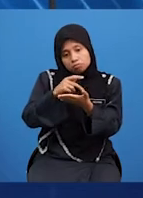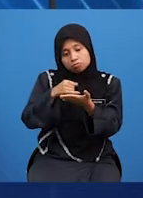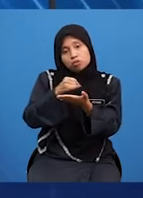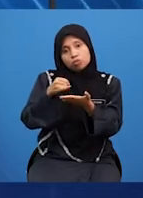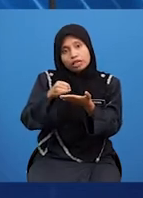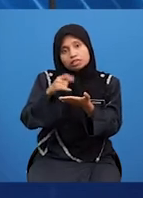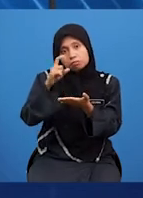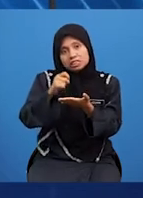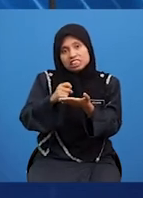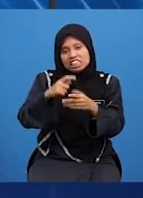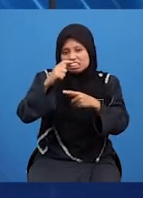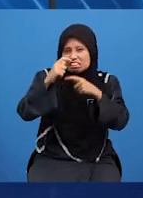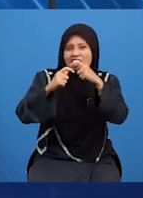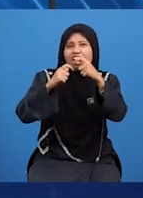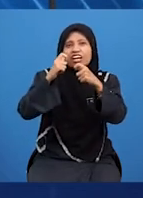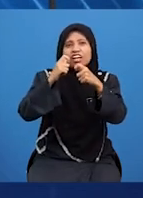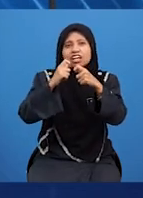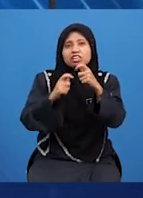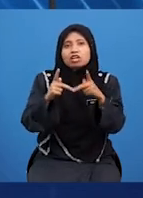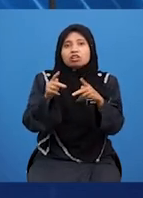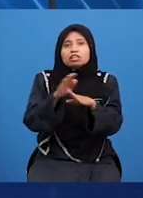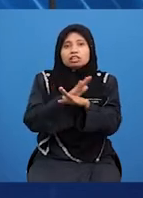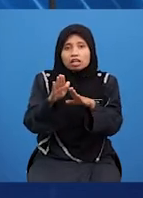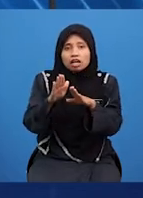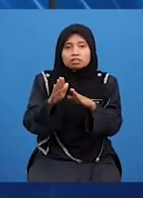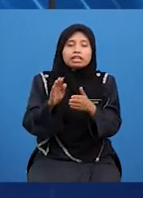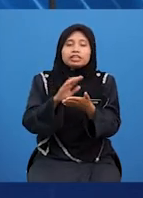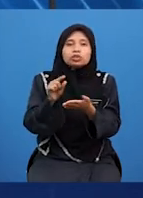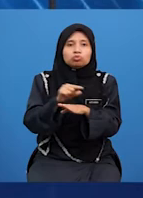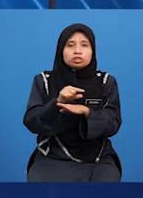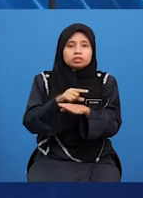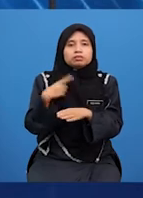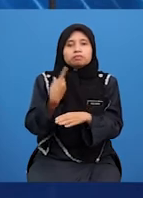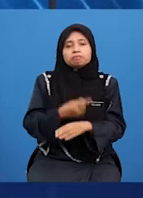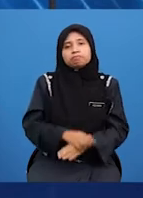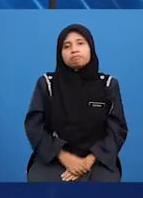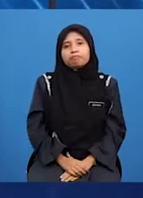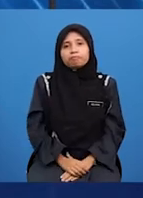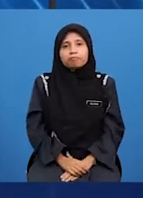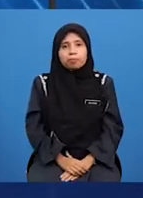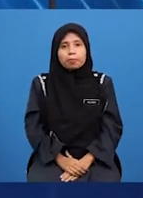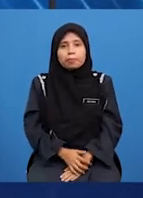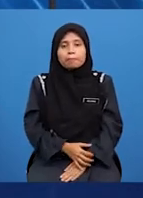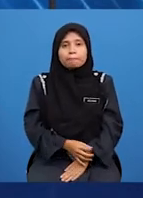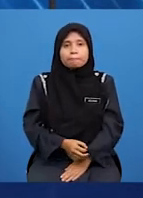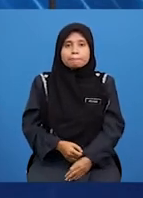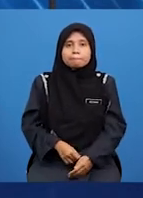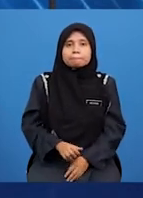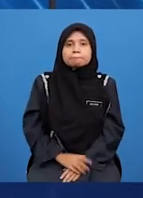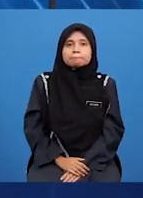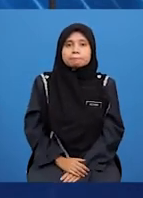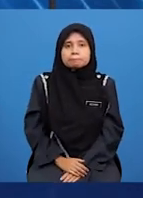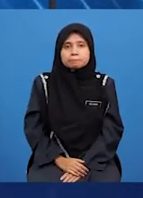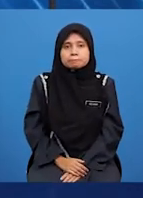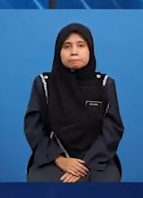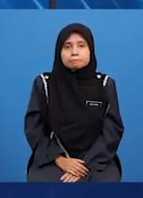harus ditingkatkan, Cikgu Dons. Kalau tak, apa gunanya kita berada di kaca TV, kan? Ya, tak sabar nak tengok ni. Apa yang kita nak tengok ni juga, Arif?